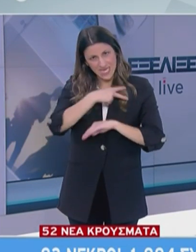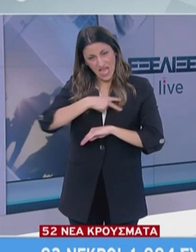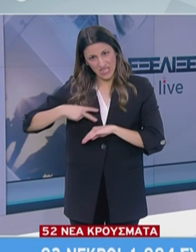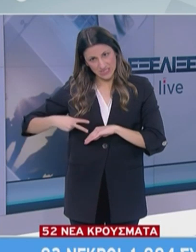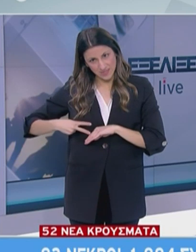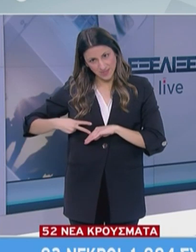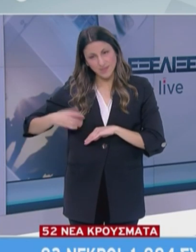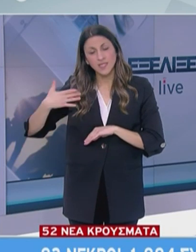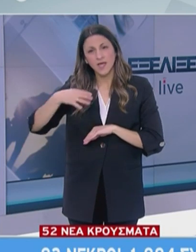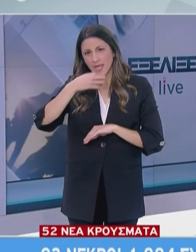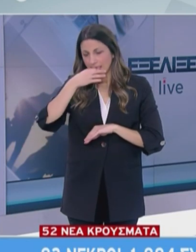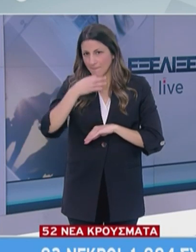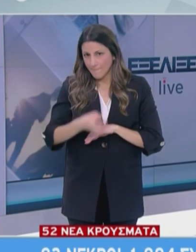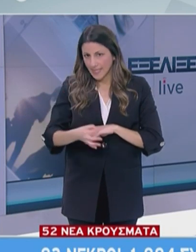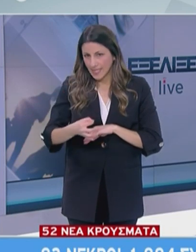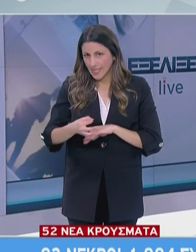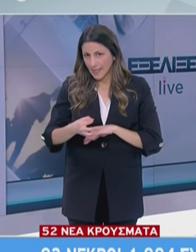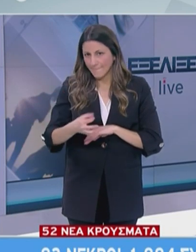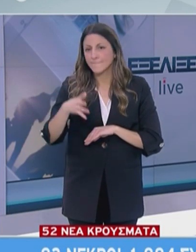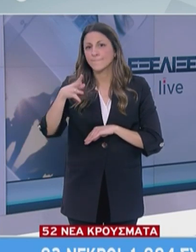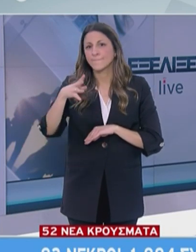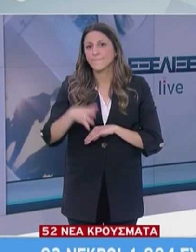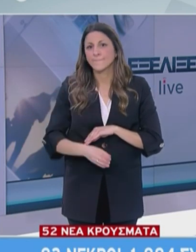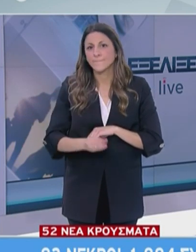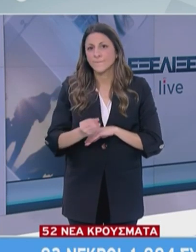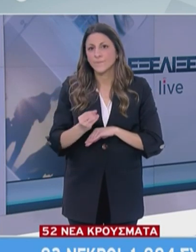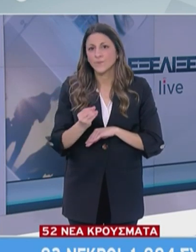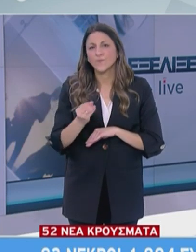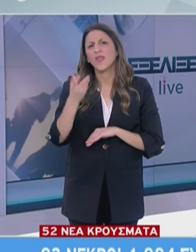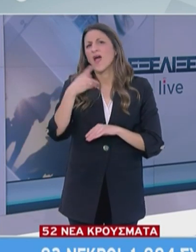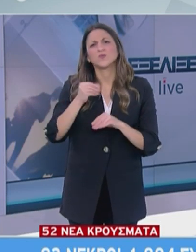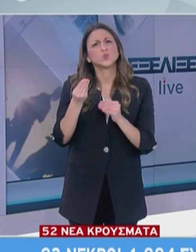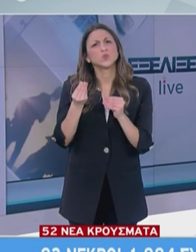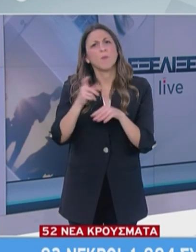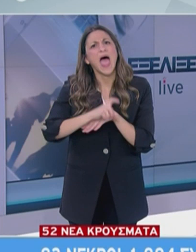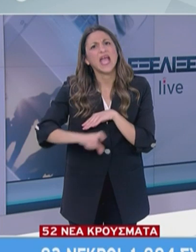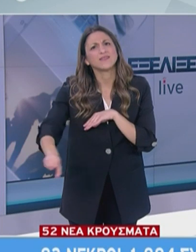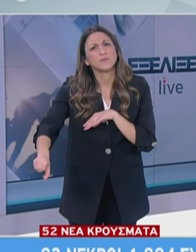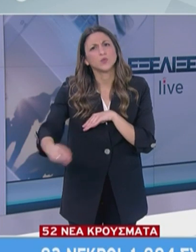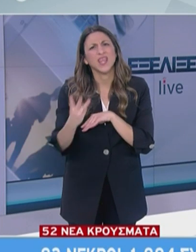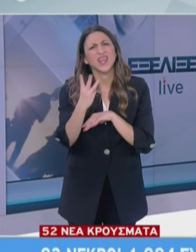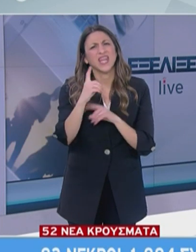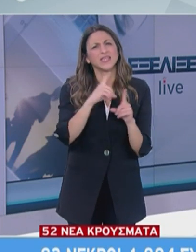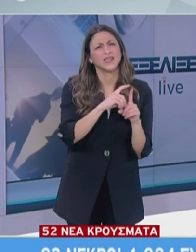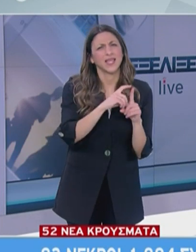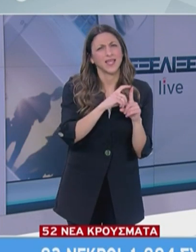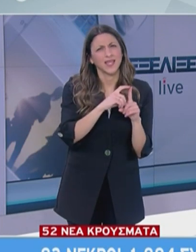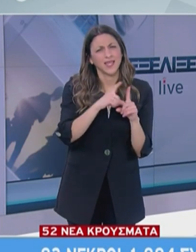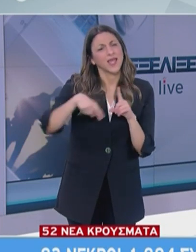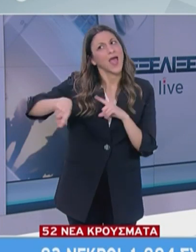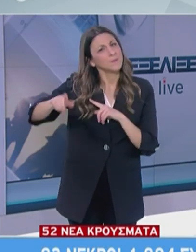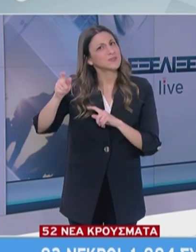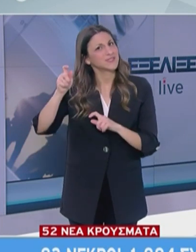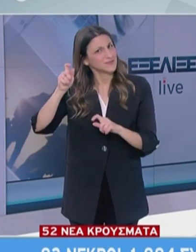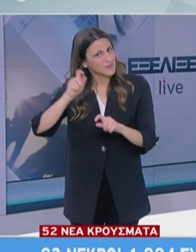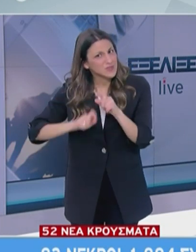αυτές οι οποίες έχουμε αναφέρει ότι είναι με 3D εκτύπωση και ήδη η κοινότητα των 3D προμηθεύει